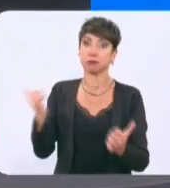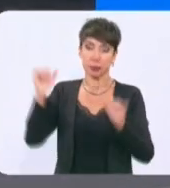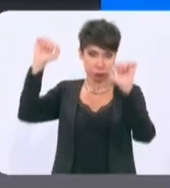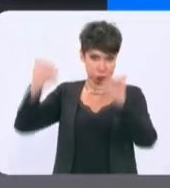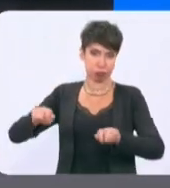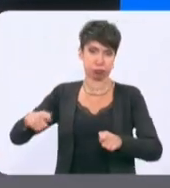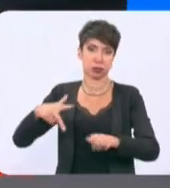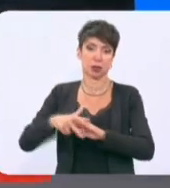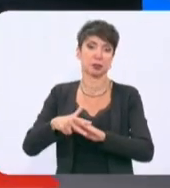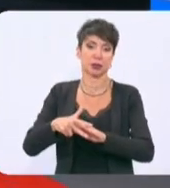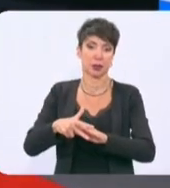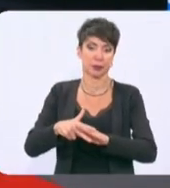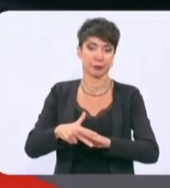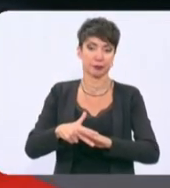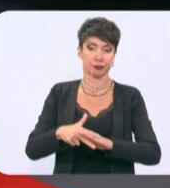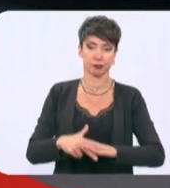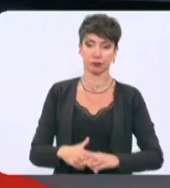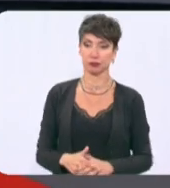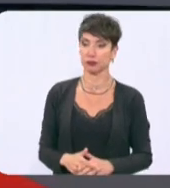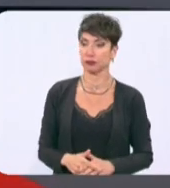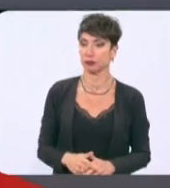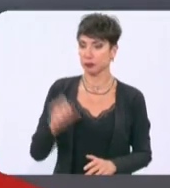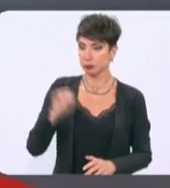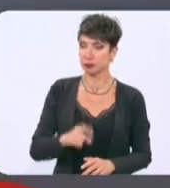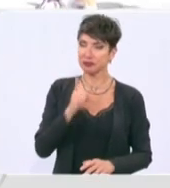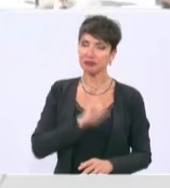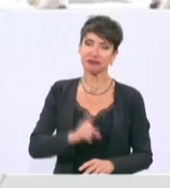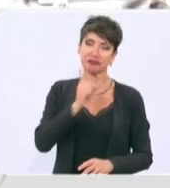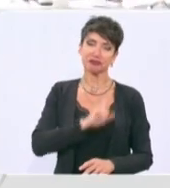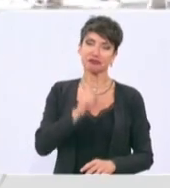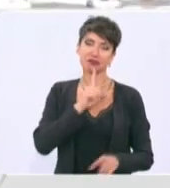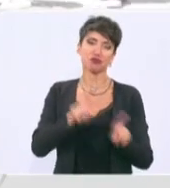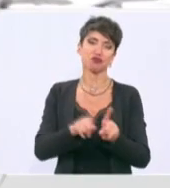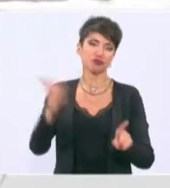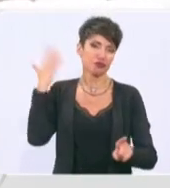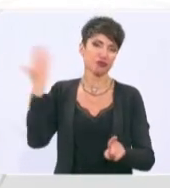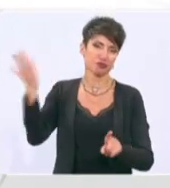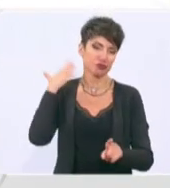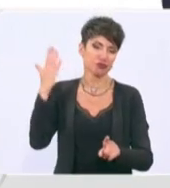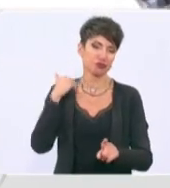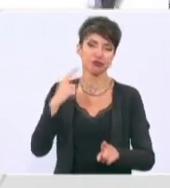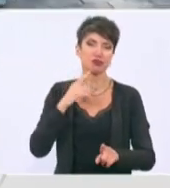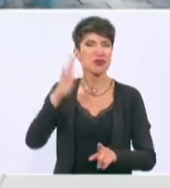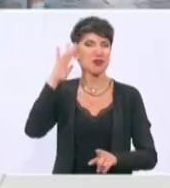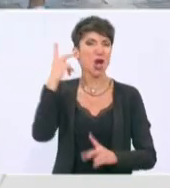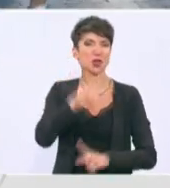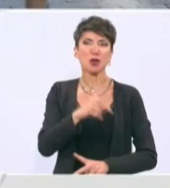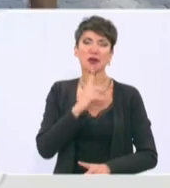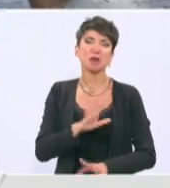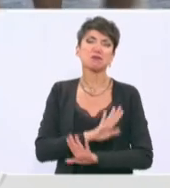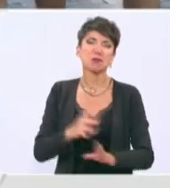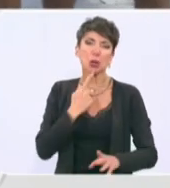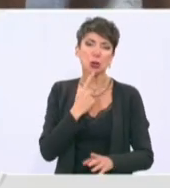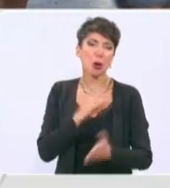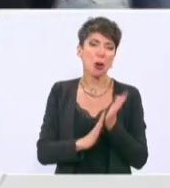Νομίζω είναι μια επανάληψη, ξανά τα ίδια και τα ίδια. Η ίδια δηλαδή πάνω κάτω αποτυχημένη συνταγή